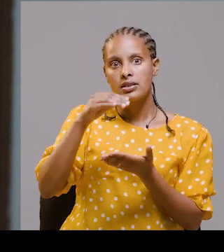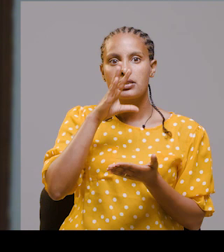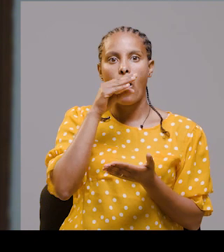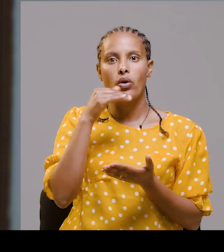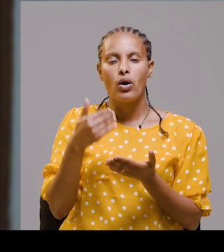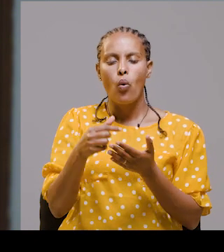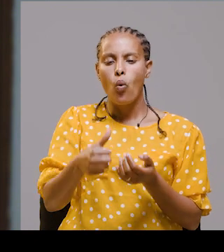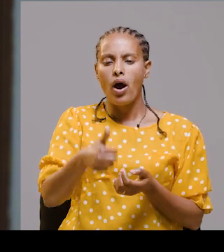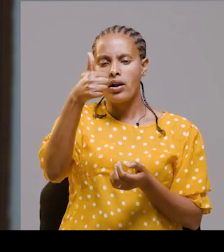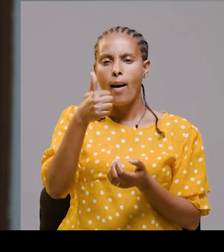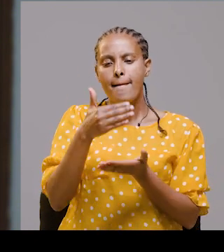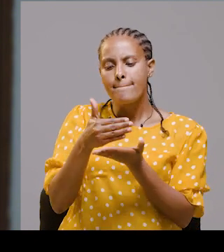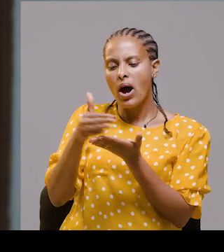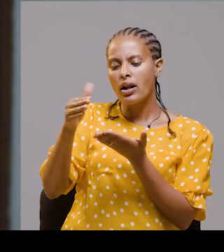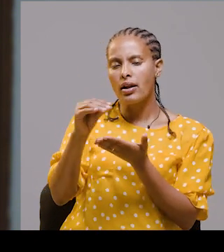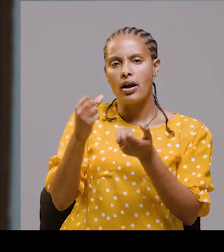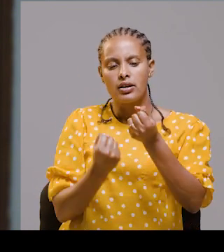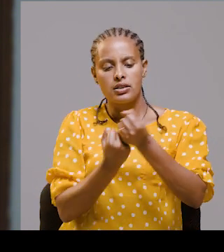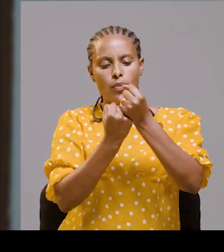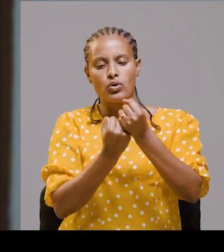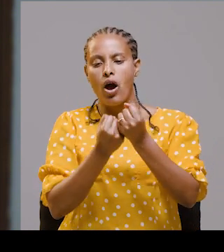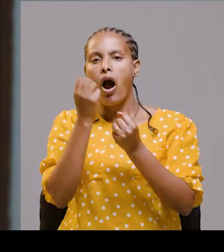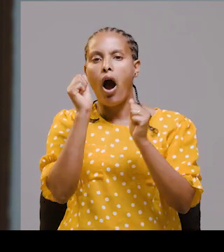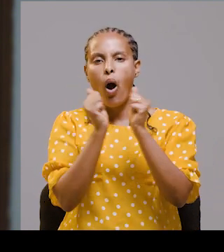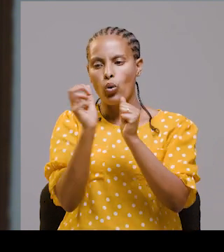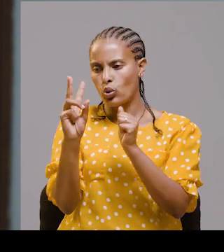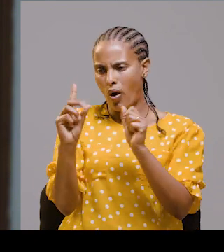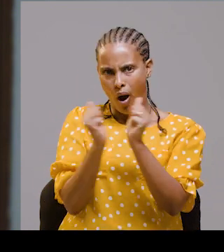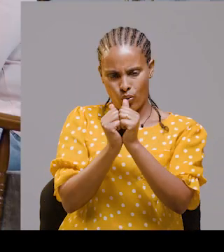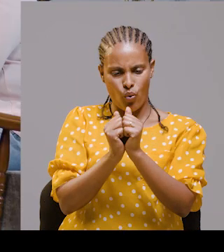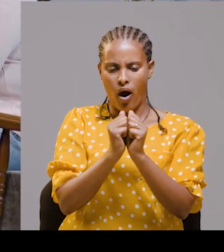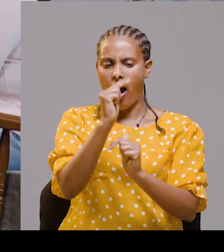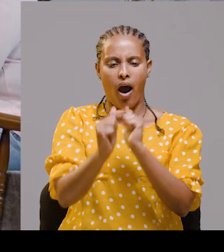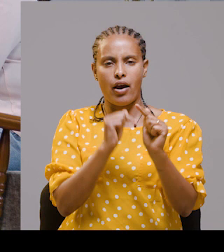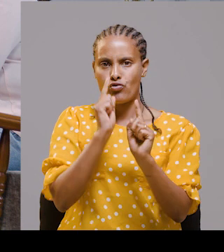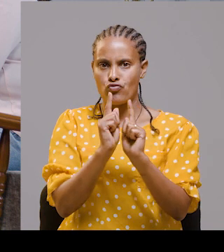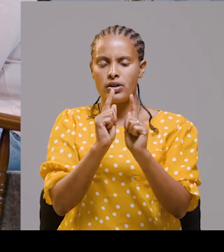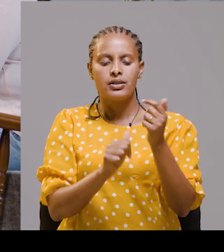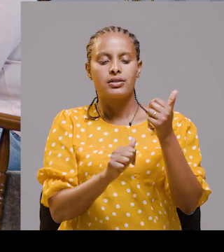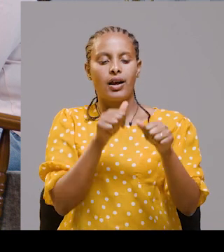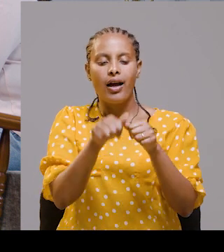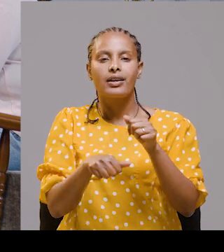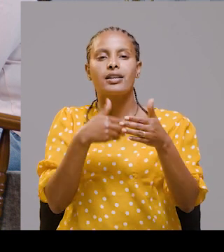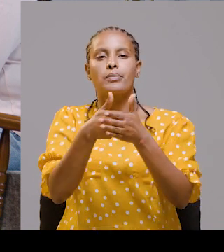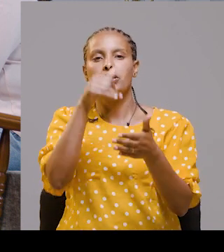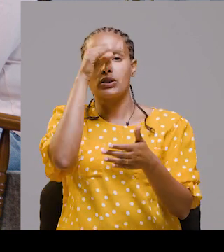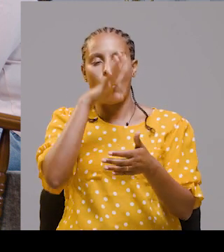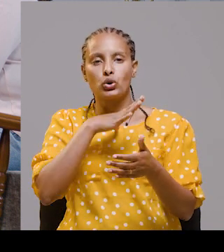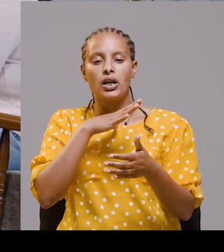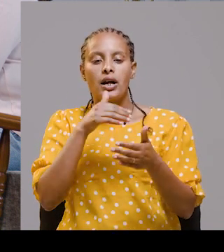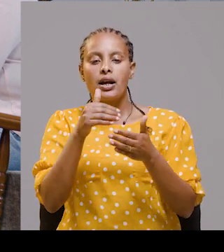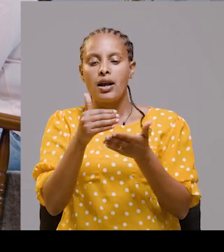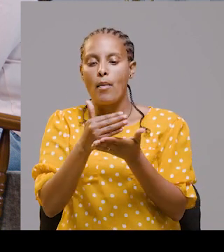አንደኛው ዋንኛው ችግር ይሄ ነው ማግለልና ሰፖርት ማድረግ አብረው የሚሄዱ ነገሮች ስላልሆኑ ማለት ነው ስለዚህ ጥቃት የደረሰባቸውን ሰዎች